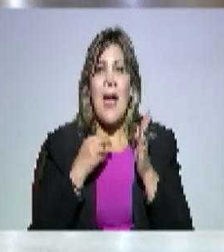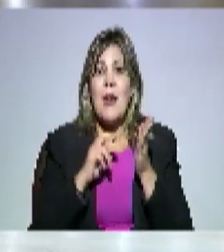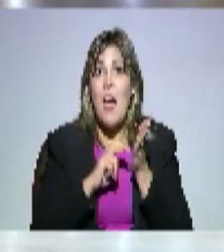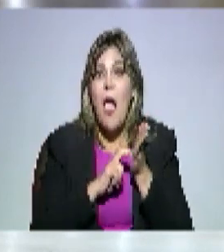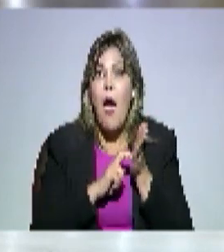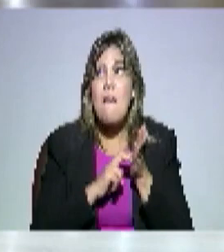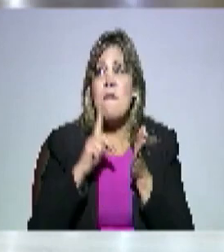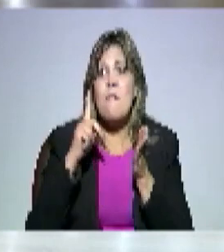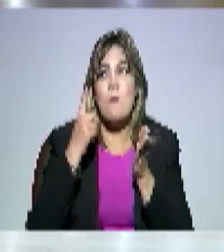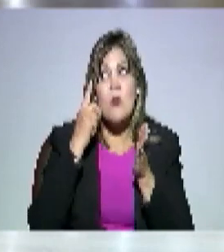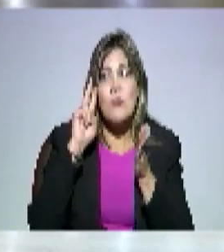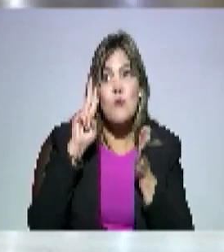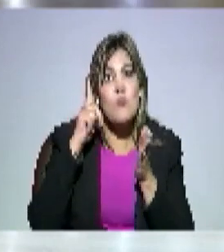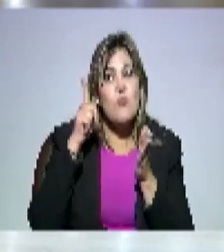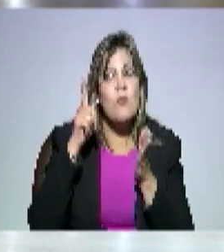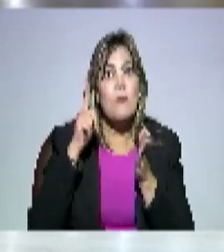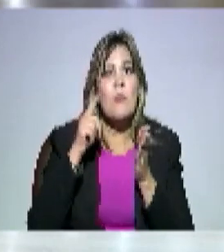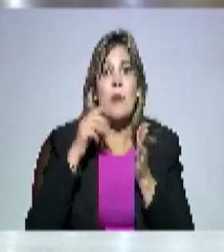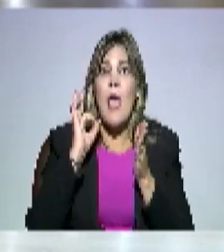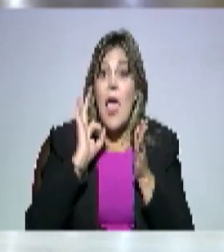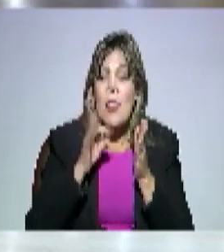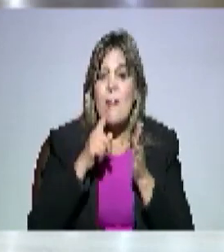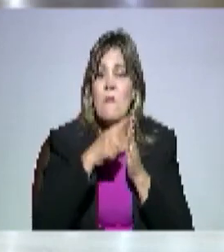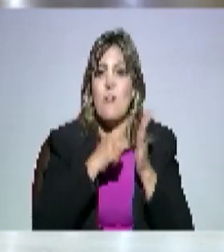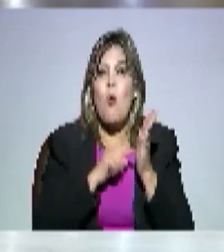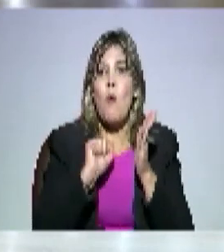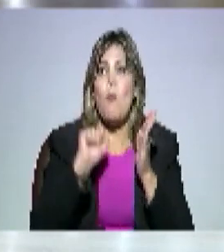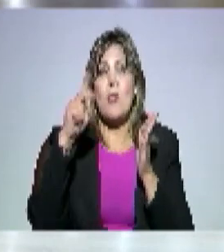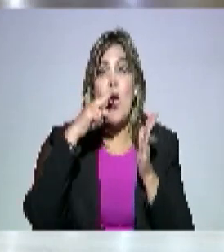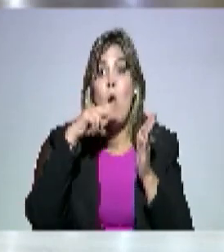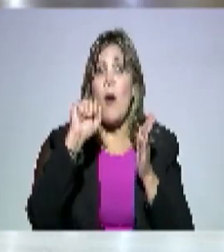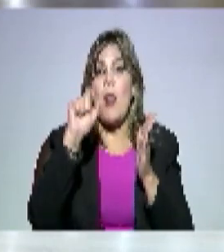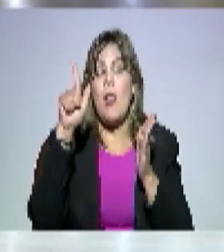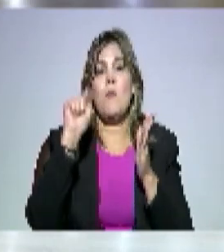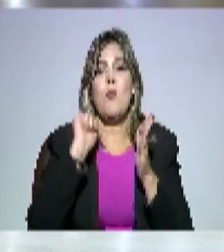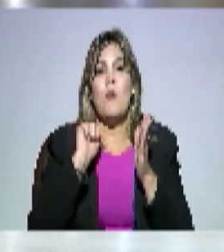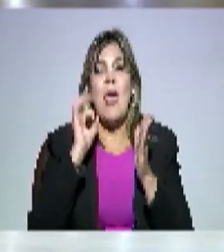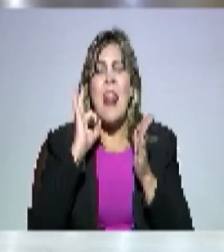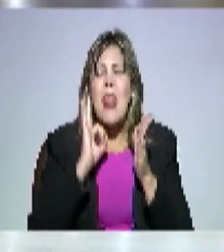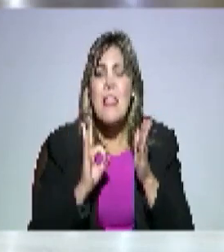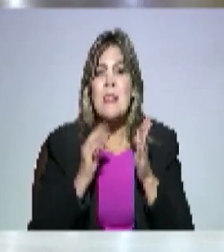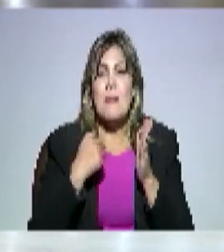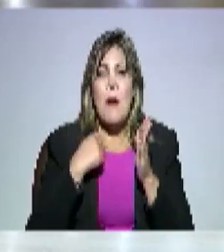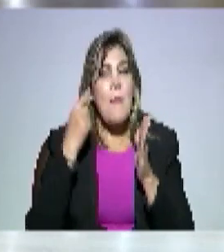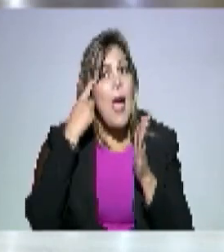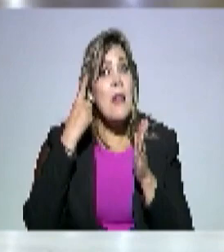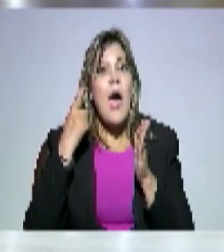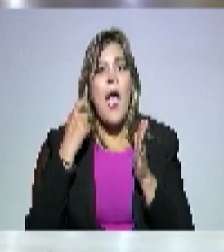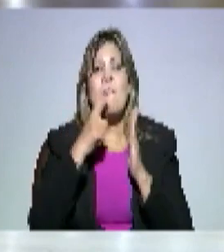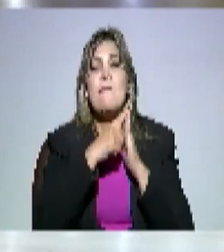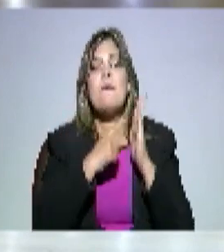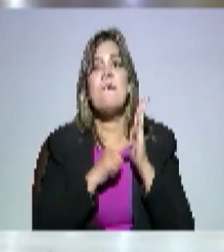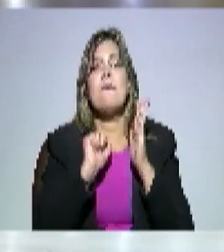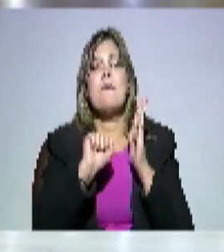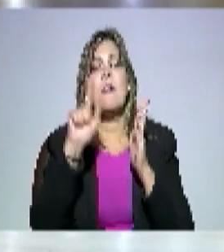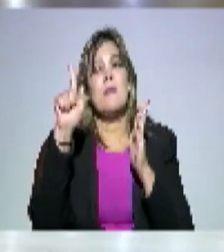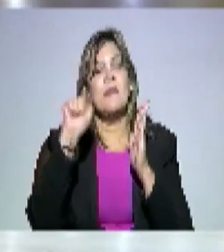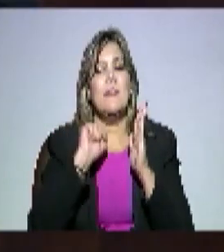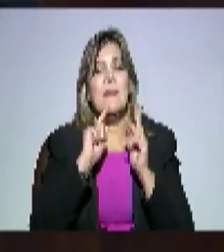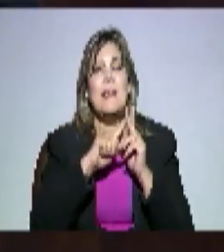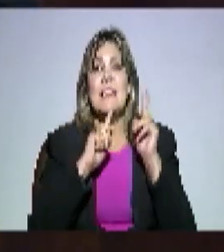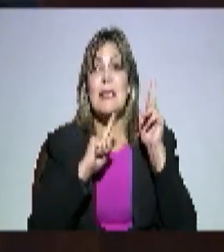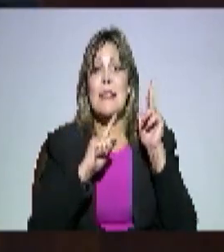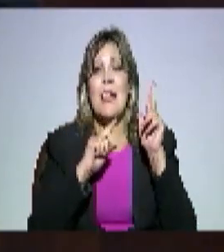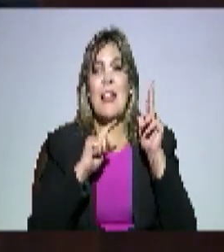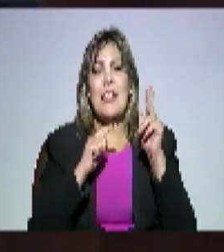ربنا عامل حساب ربنا طب هعمل حساب ربنا في ايه لازم ابقى عارف الوصيه نمره لاته